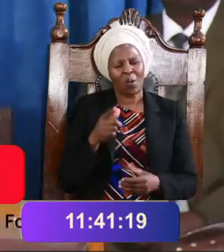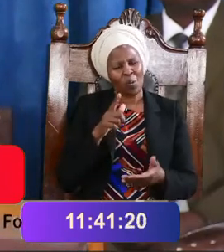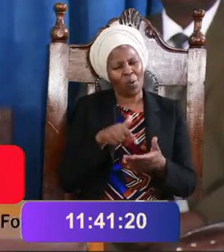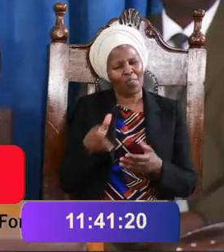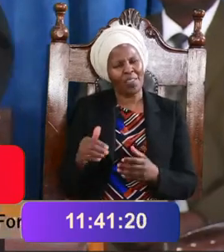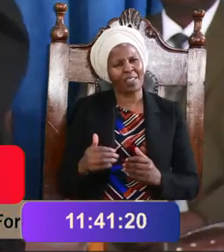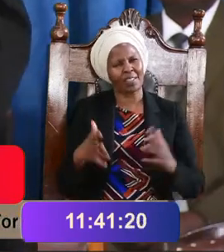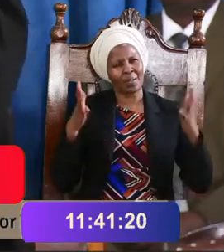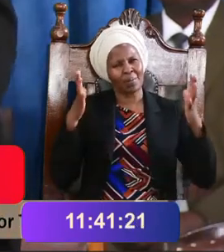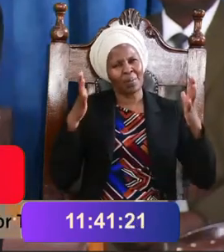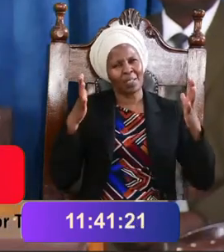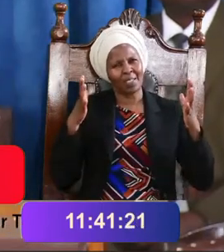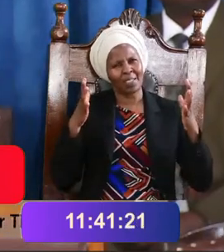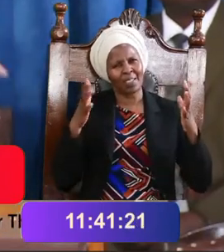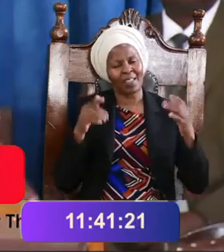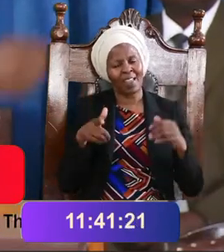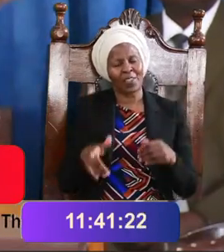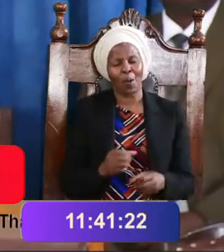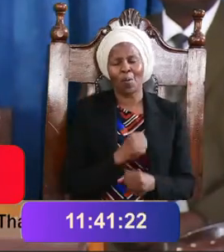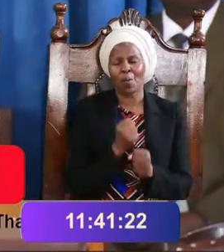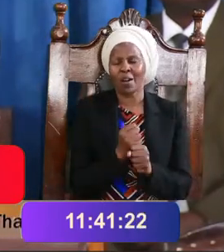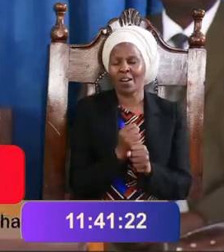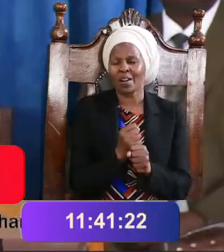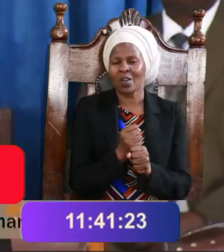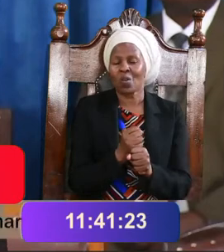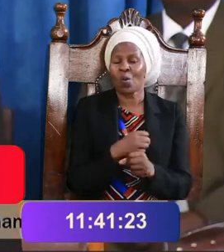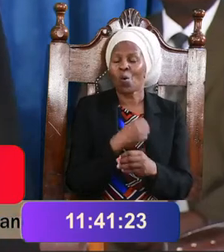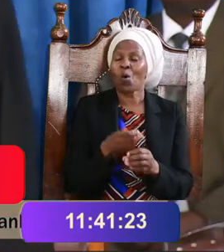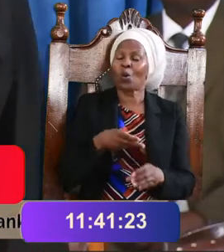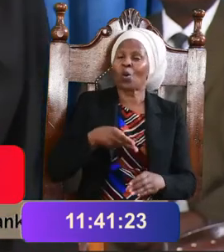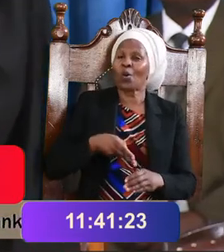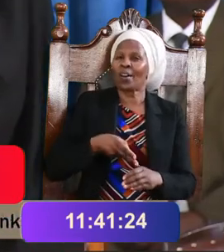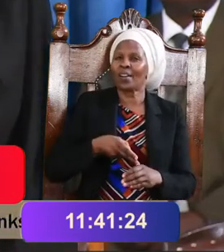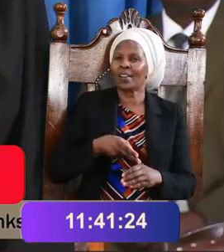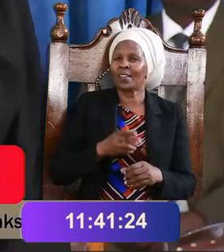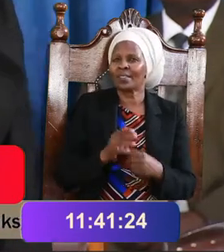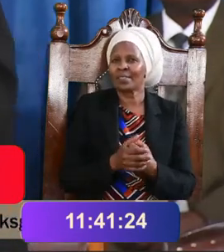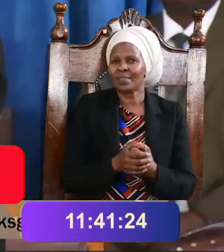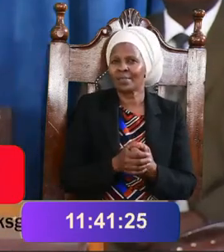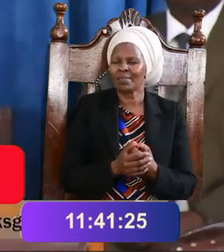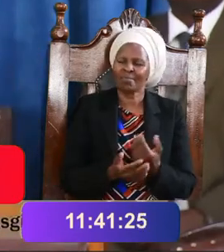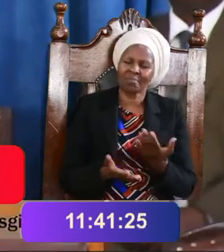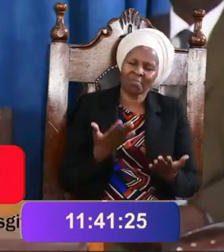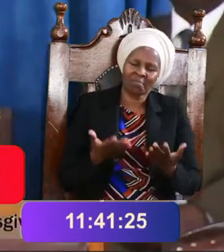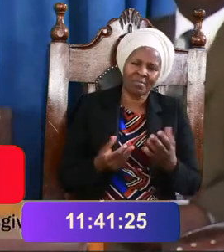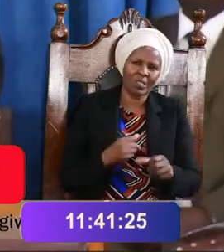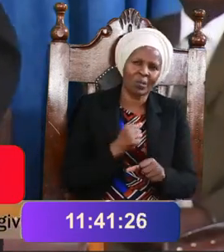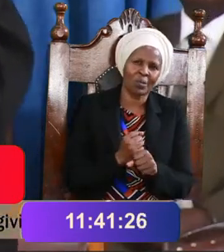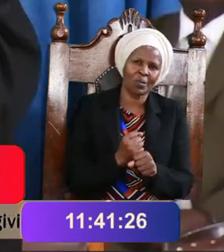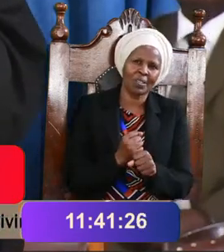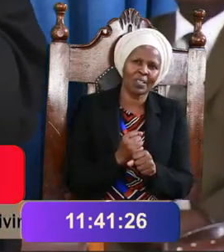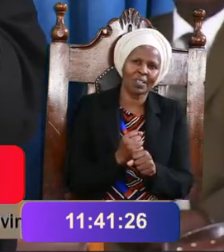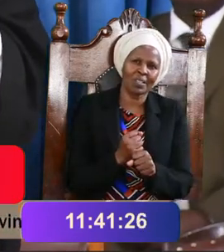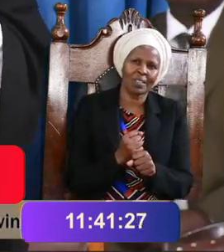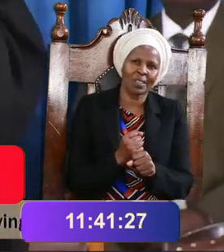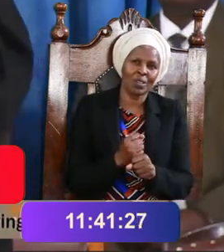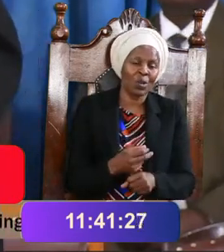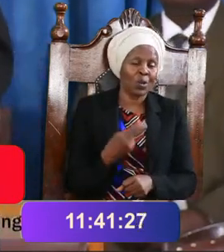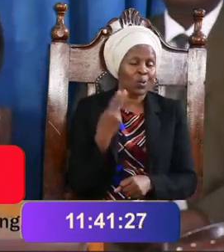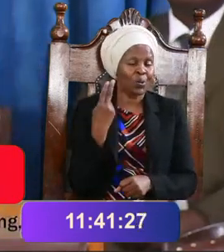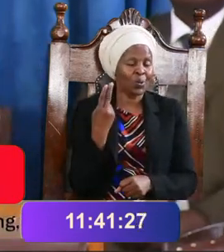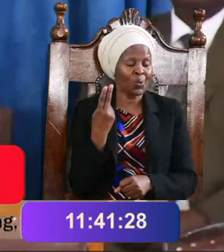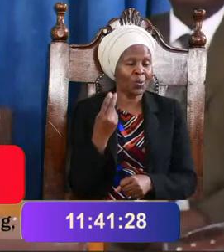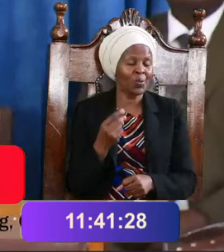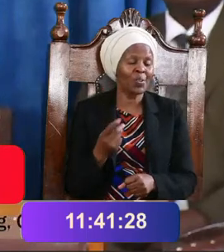wanashangilia ama ni kazi zao wanashangilia. Sana sana kazi zao. Manake kwa siku mbili hawakuwa